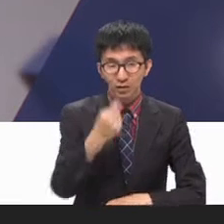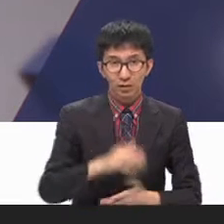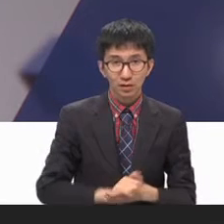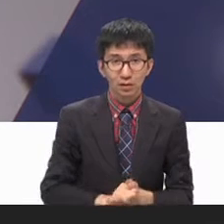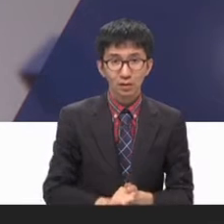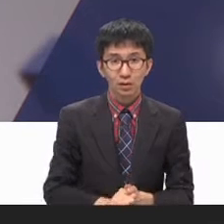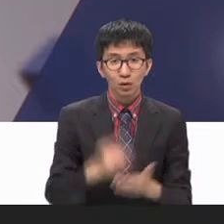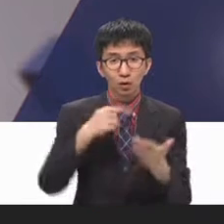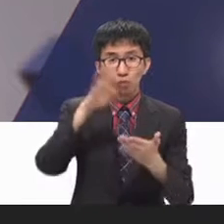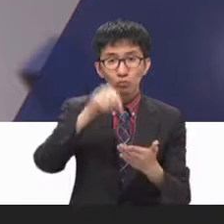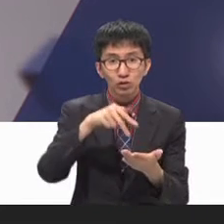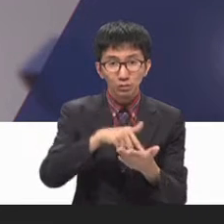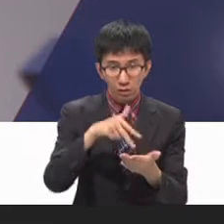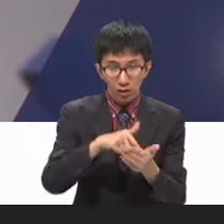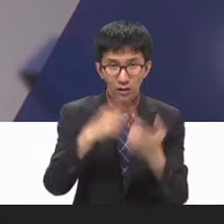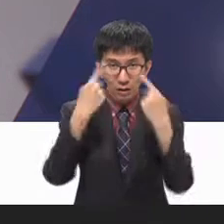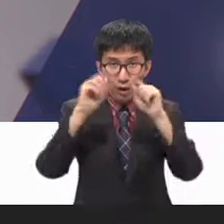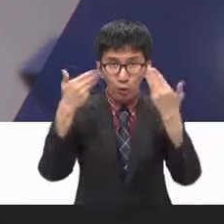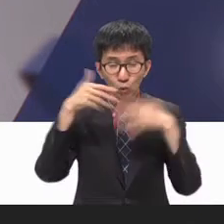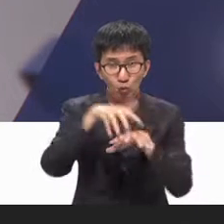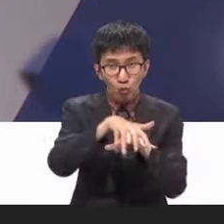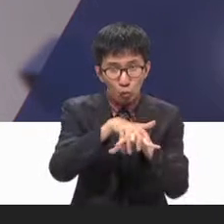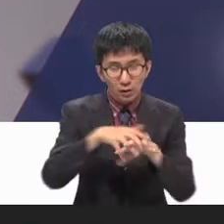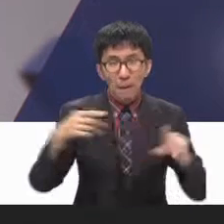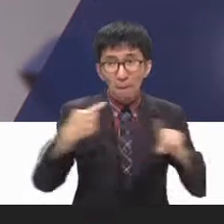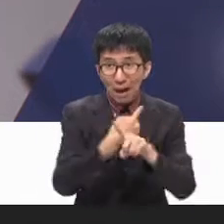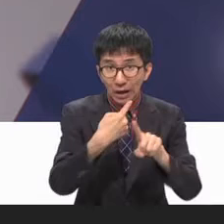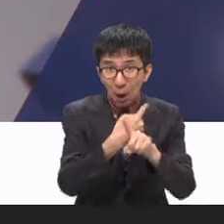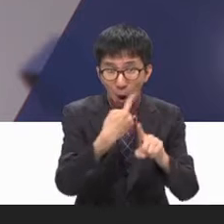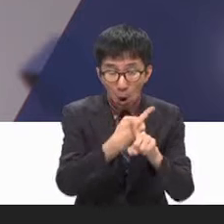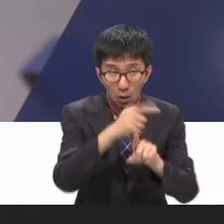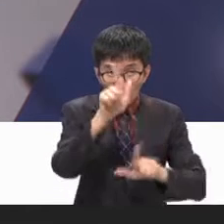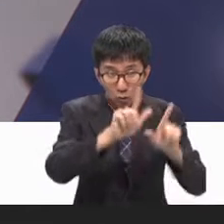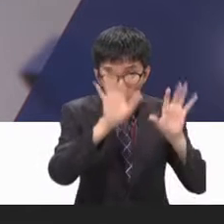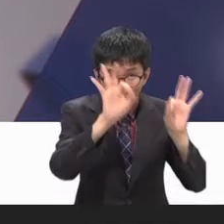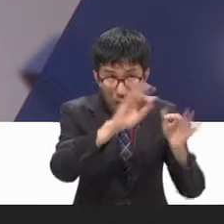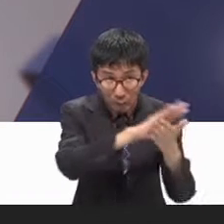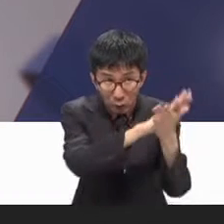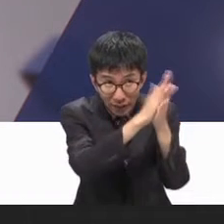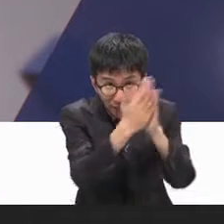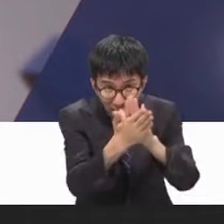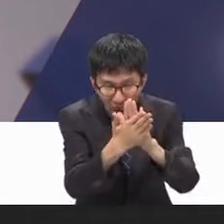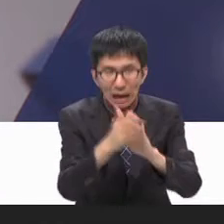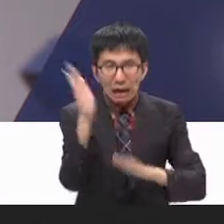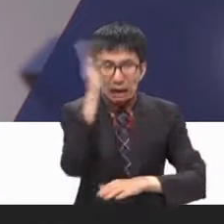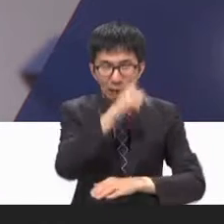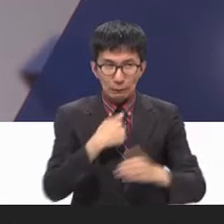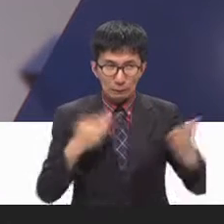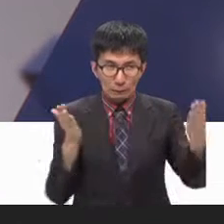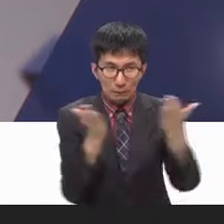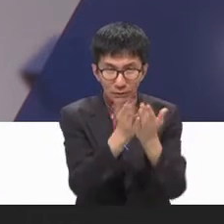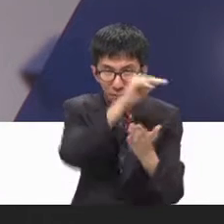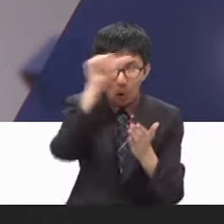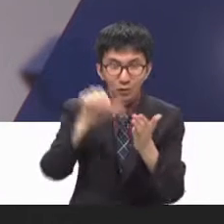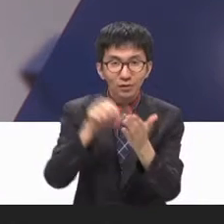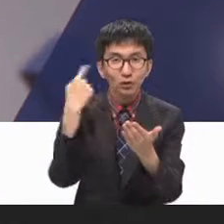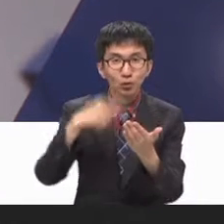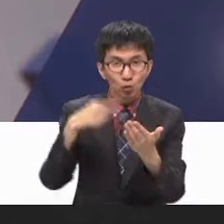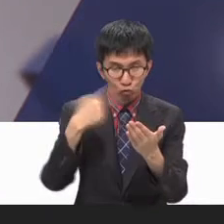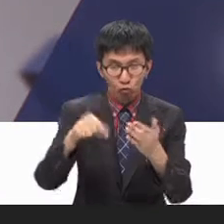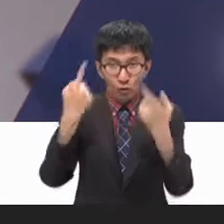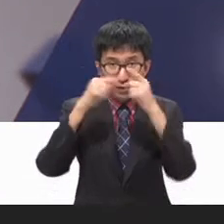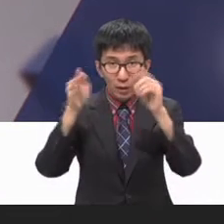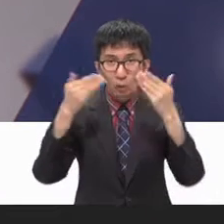변화하게 볕 하 구조가 변하고 있는 시대 상해 밖에 바꾸겠다 는 취지로 이 평생교육 단과대 사업과 더불어